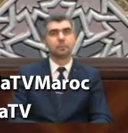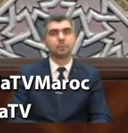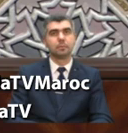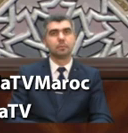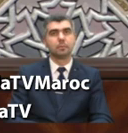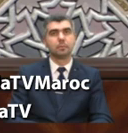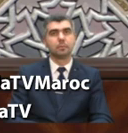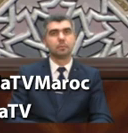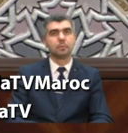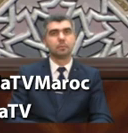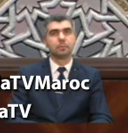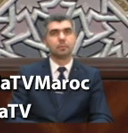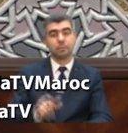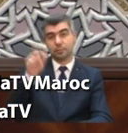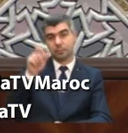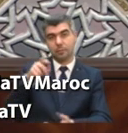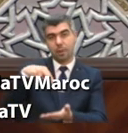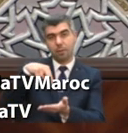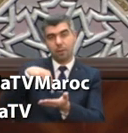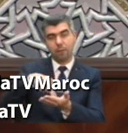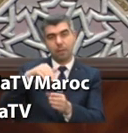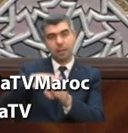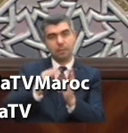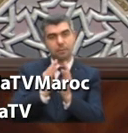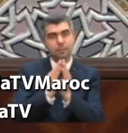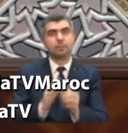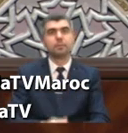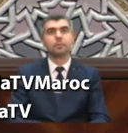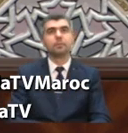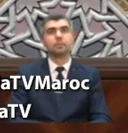أطلب من سيد النائب المحترم عن العدالة والتنمية،